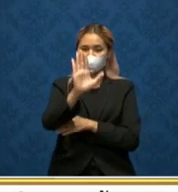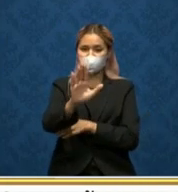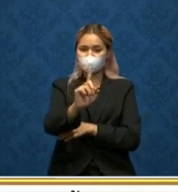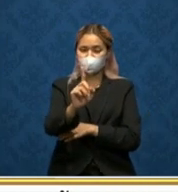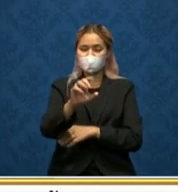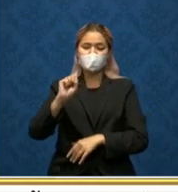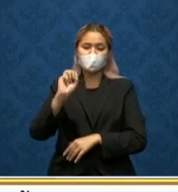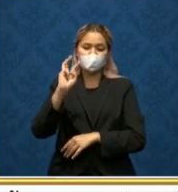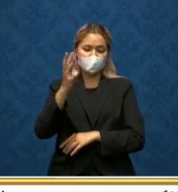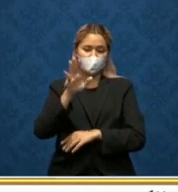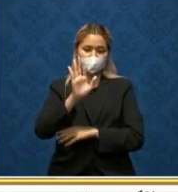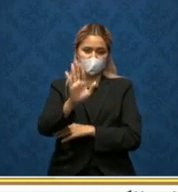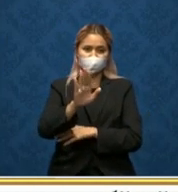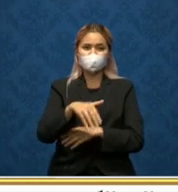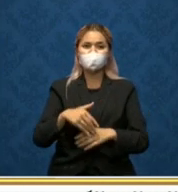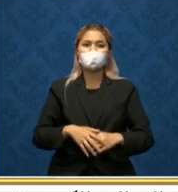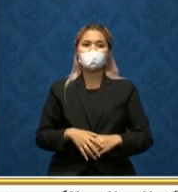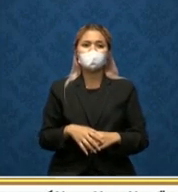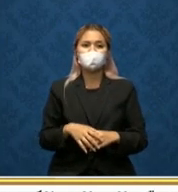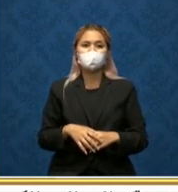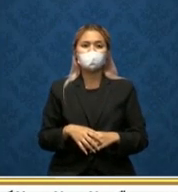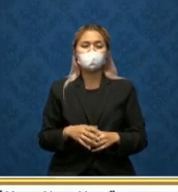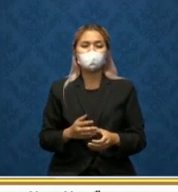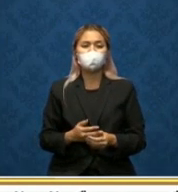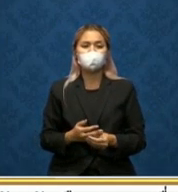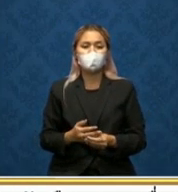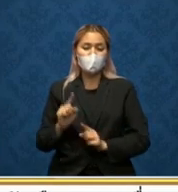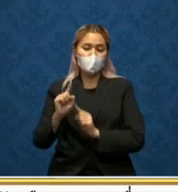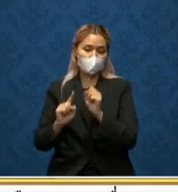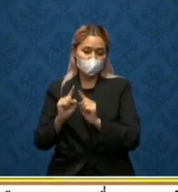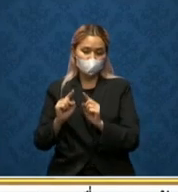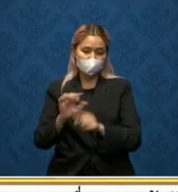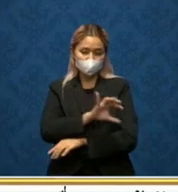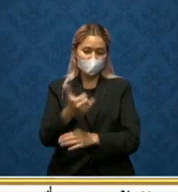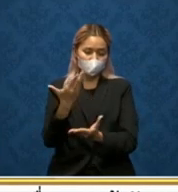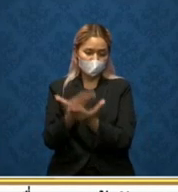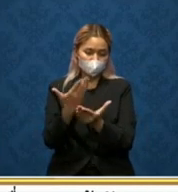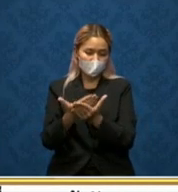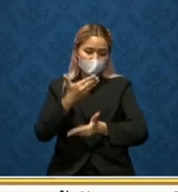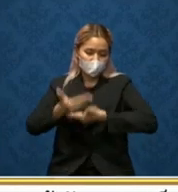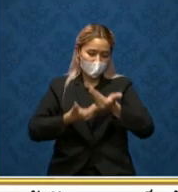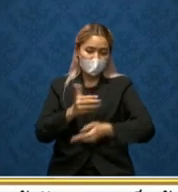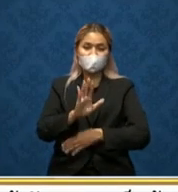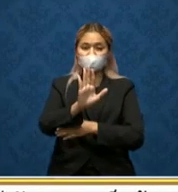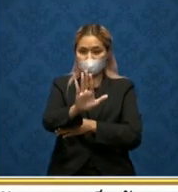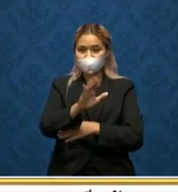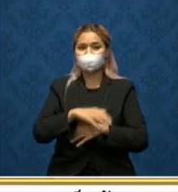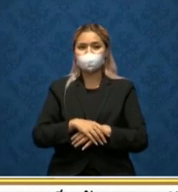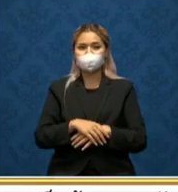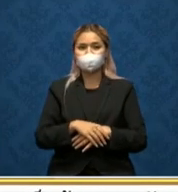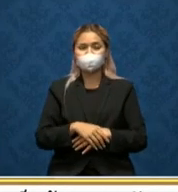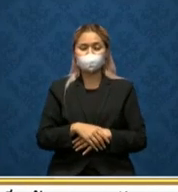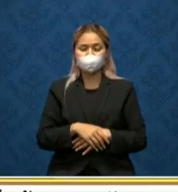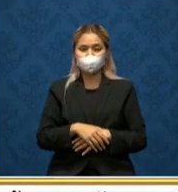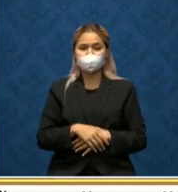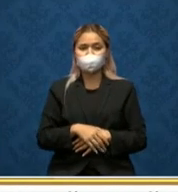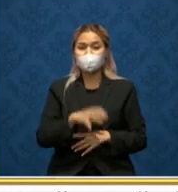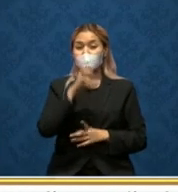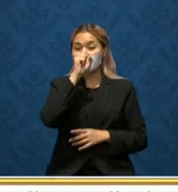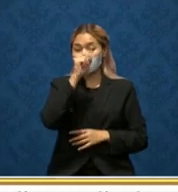สวัสดิการห้ามซื้อขายกองเอ่อลงทุนในหุ้นหรือว่าสถาบันทางการเงินท่านลองไปเช็คคทบ 5ลองไปเช็คเอ่อท